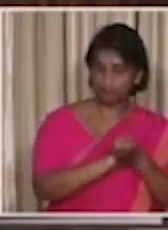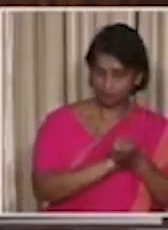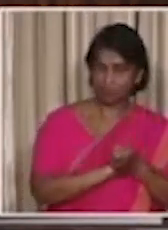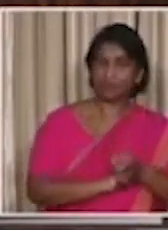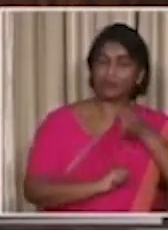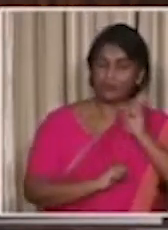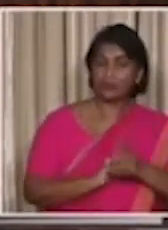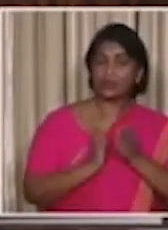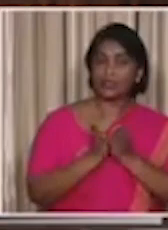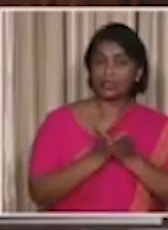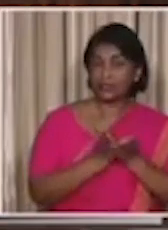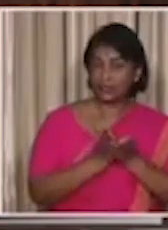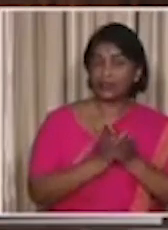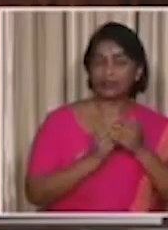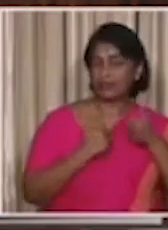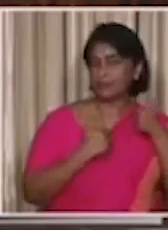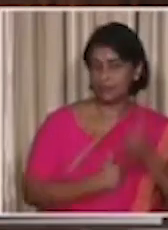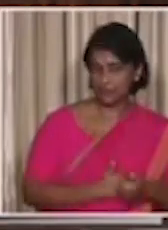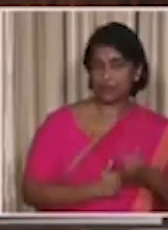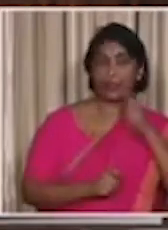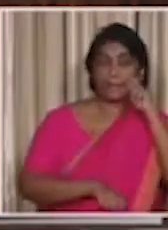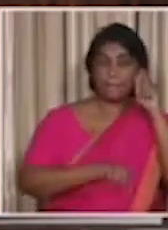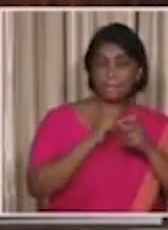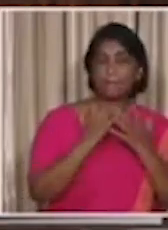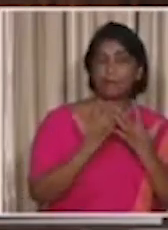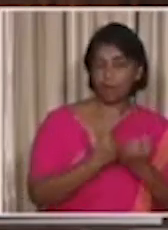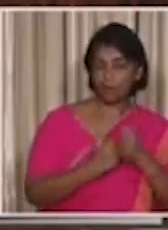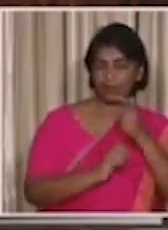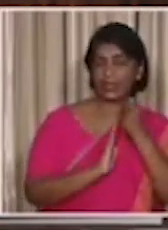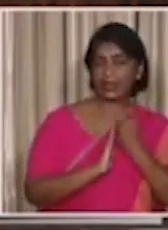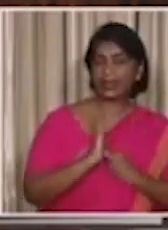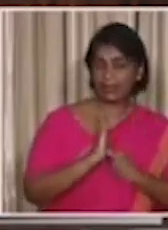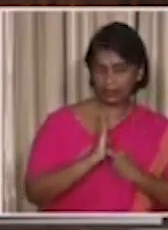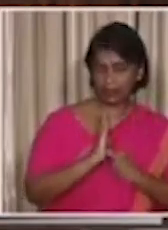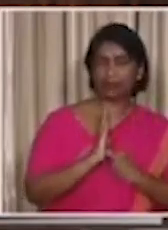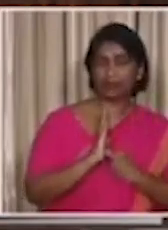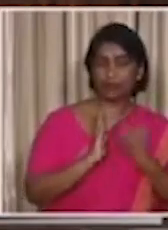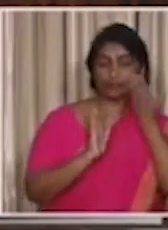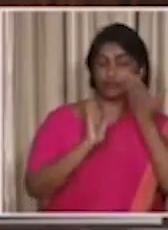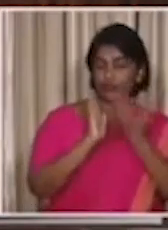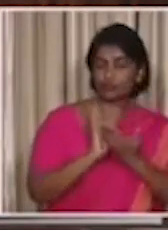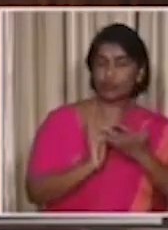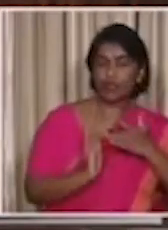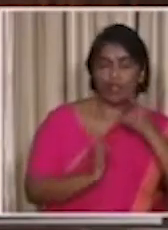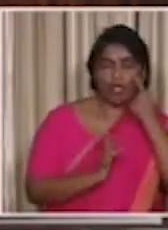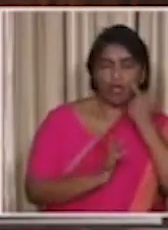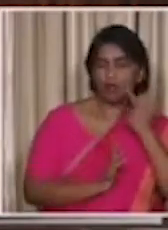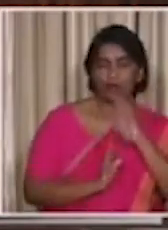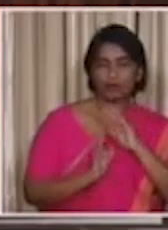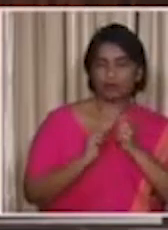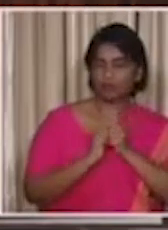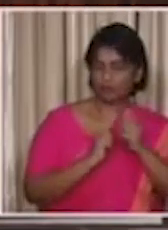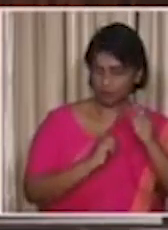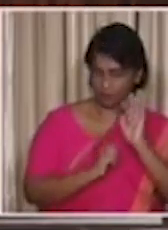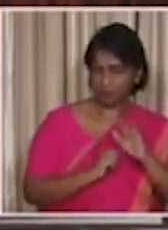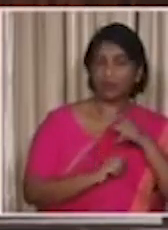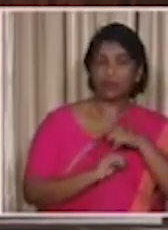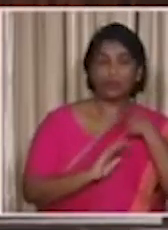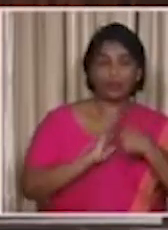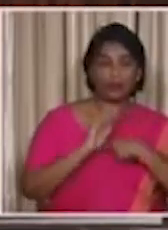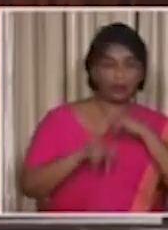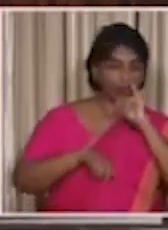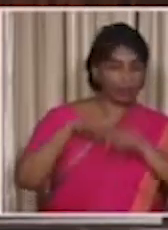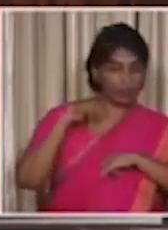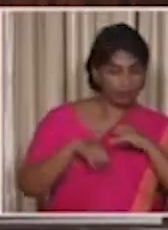Better discipline is needed. People need to obey rules and show more empathy towards each other. රට